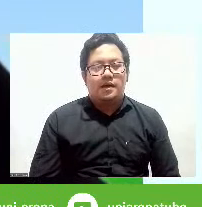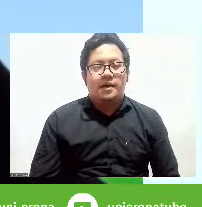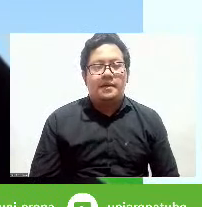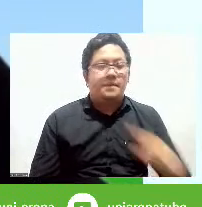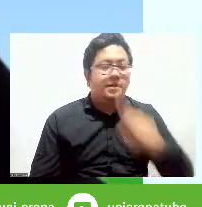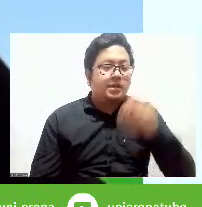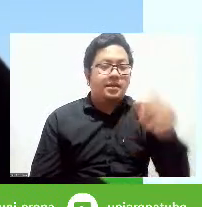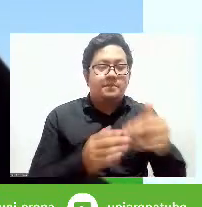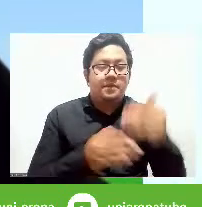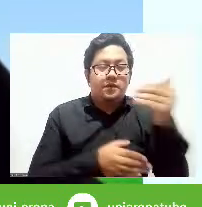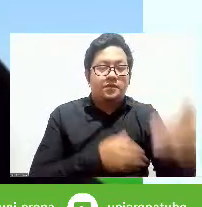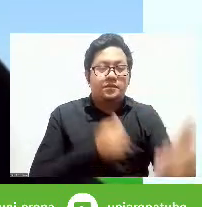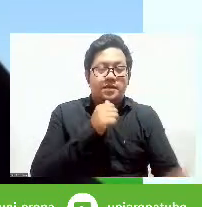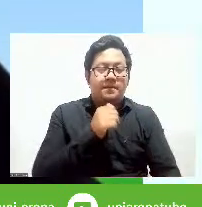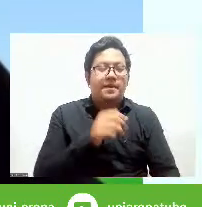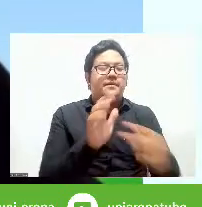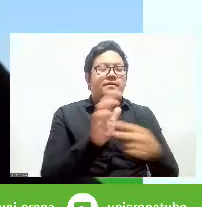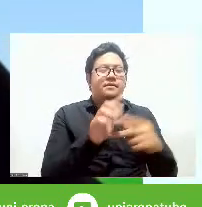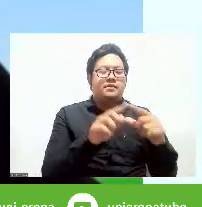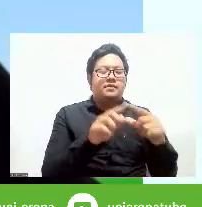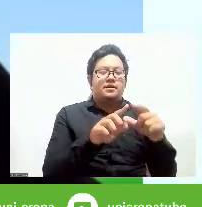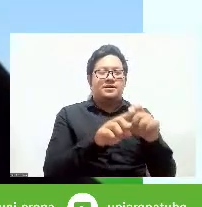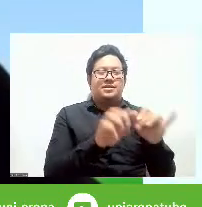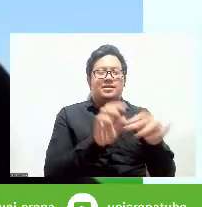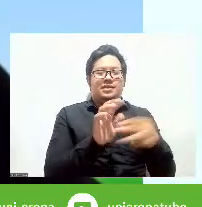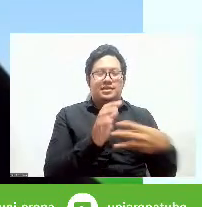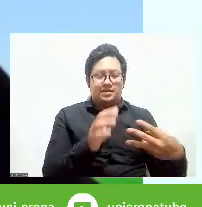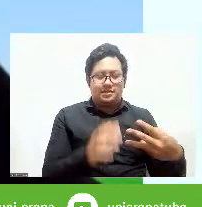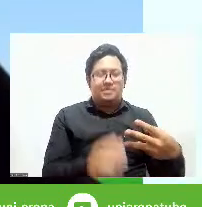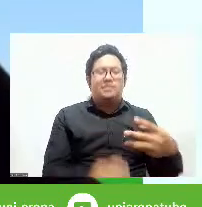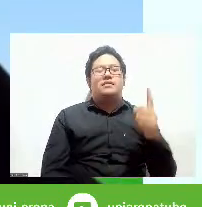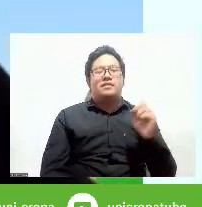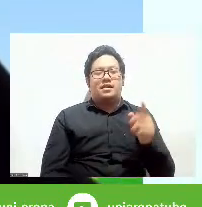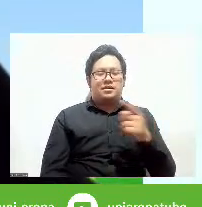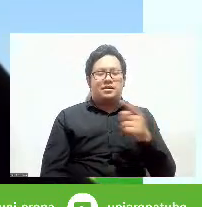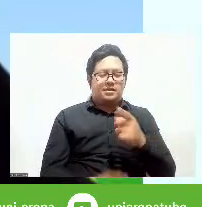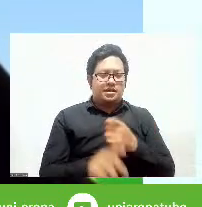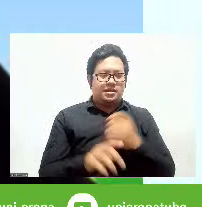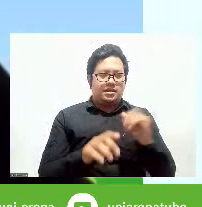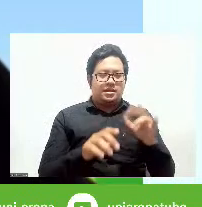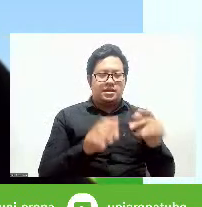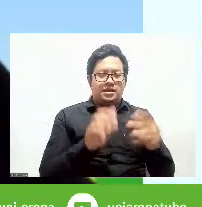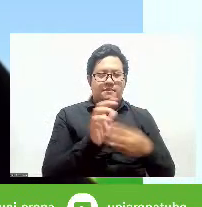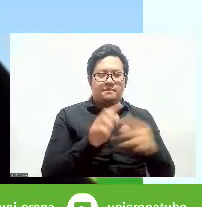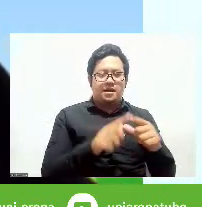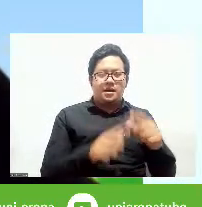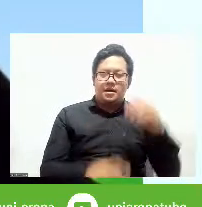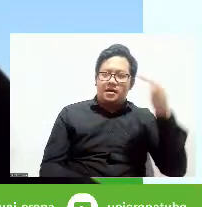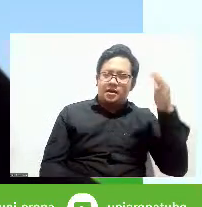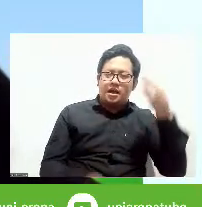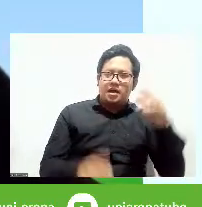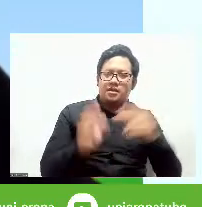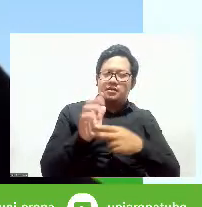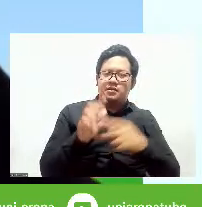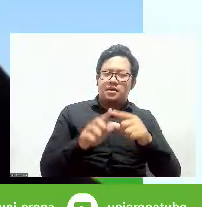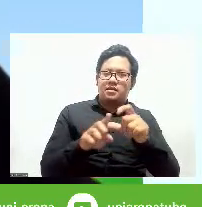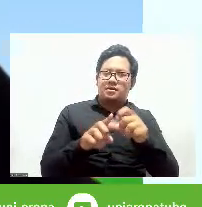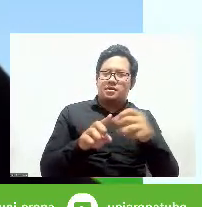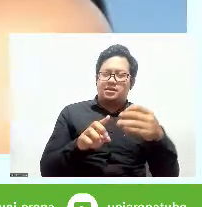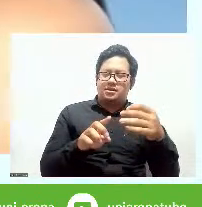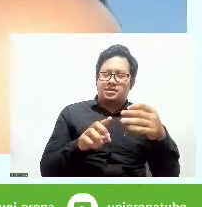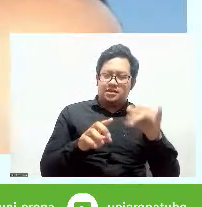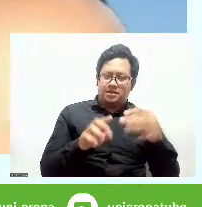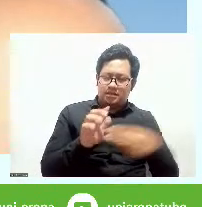kepada Nah gini ini dari Irma doloksaribu kanadin Apakah si Shoulders pernah bekerjasama dengan